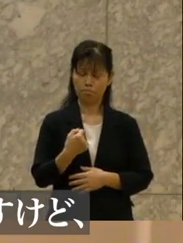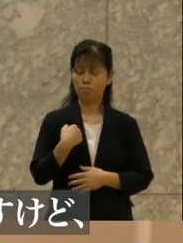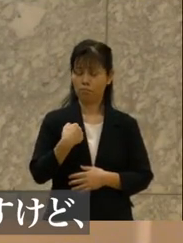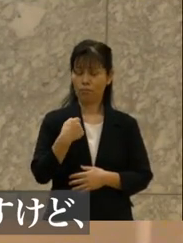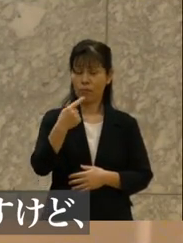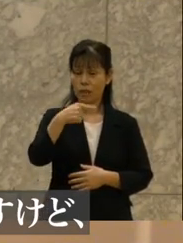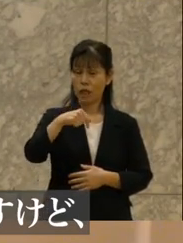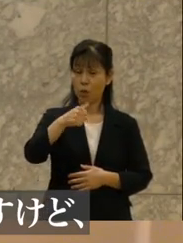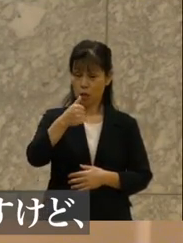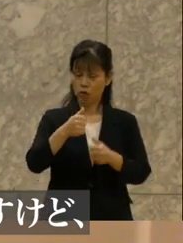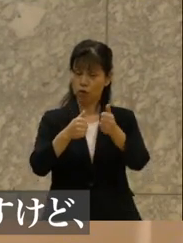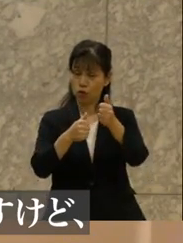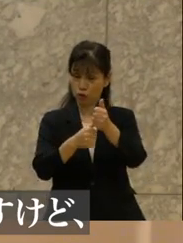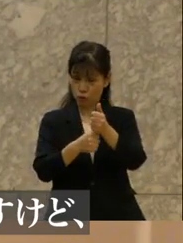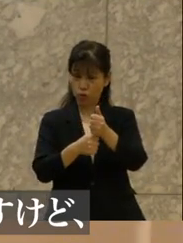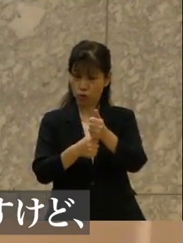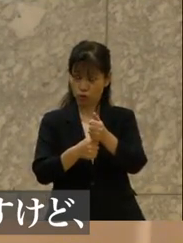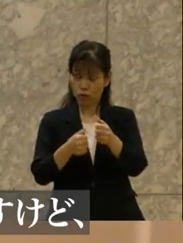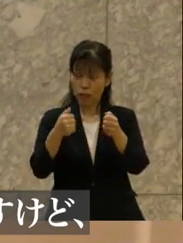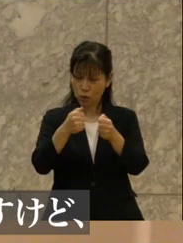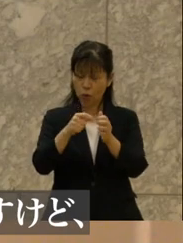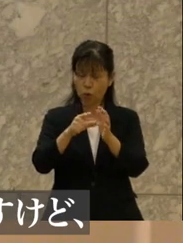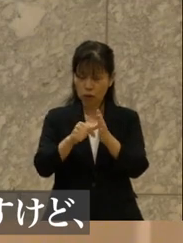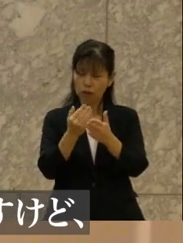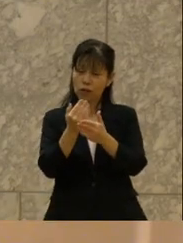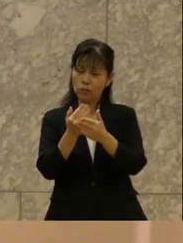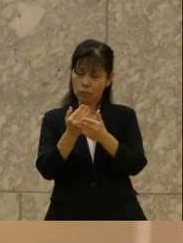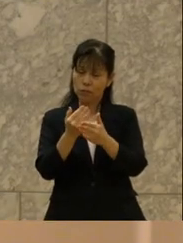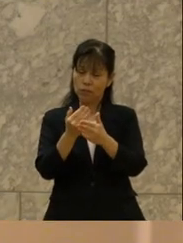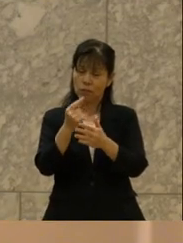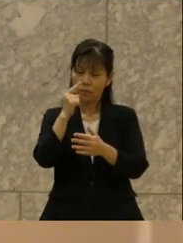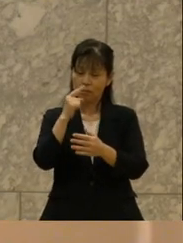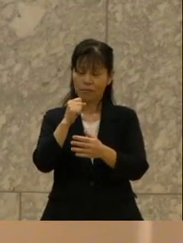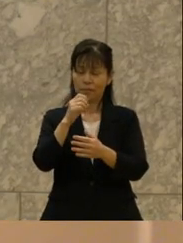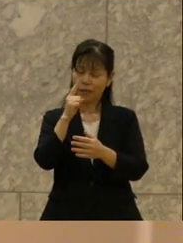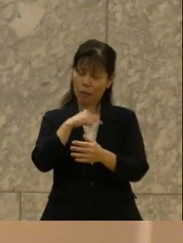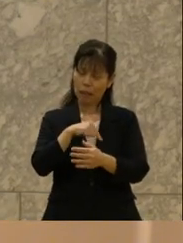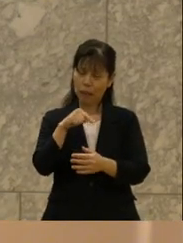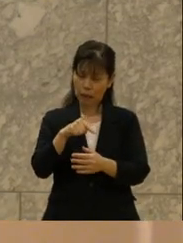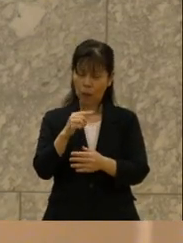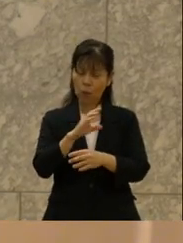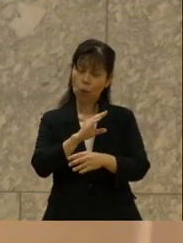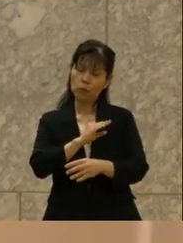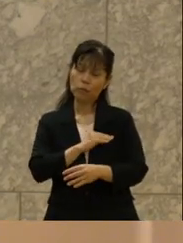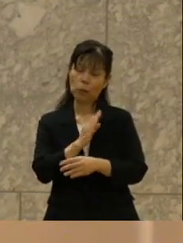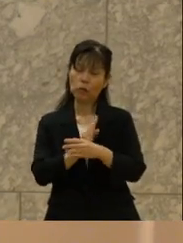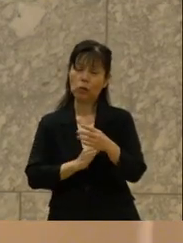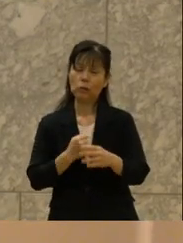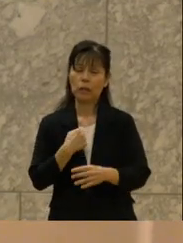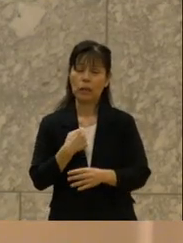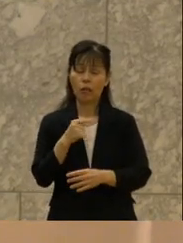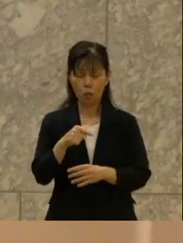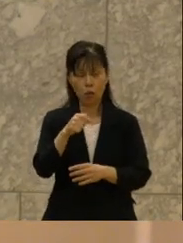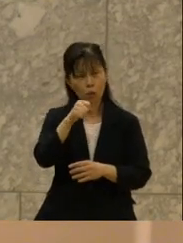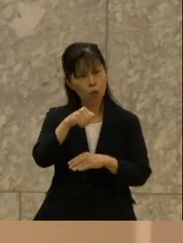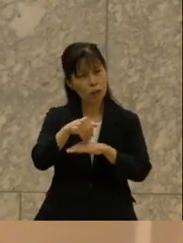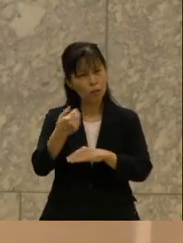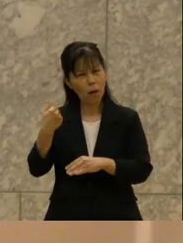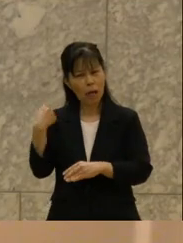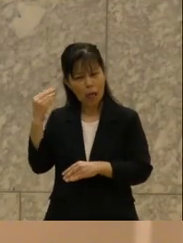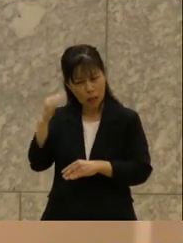の純潔落ちで落ち込んでたって部分もあるんですけど1500自体も予選の前から常に落ち込んでて